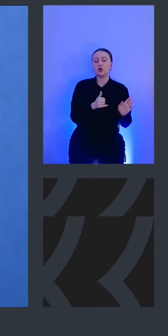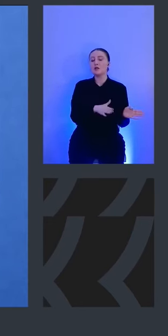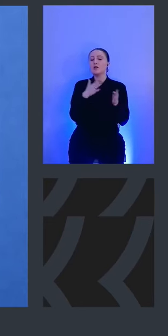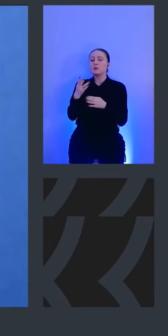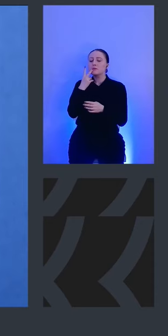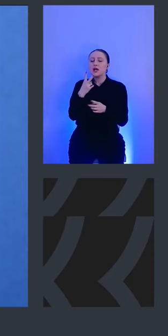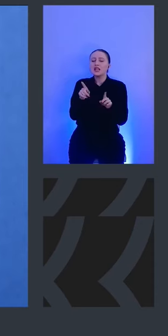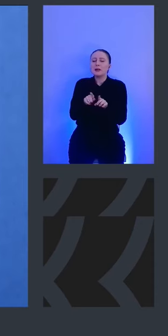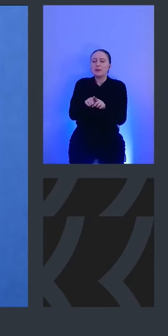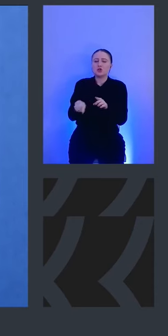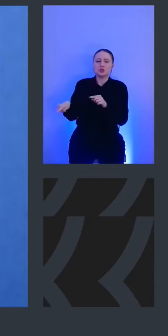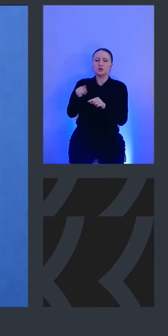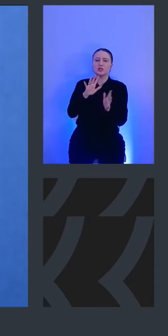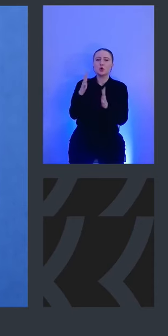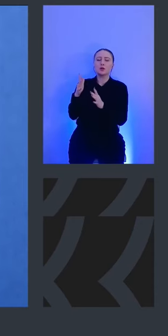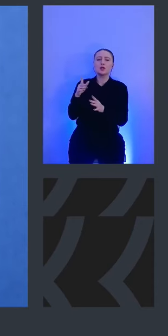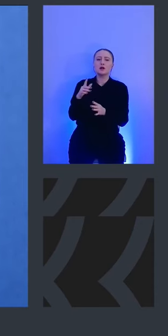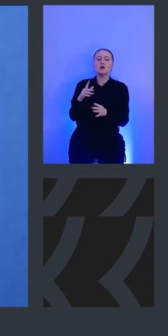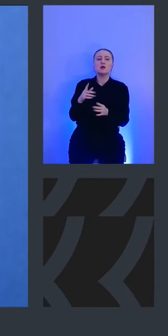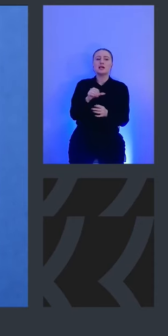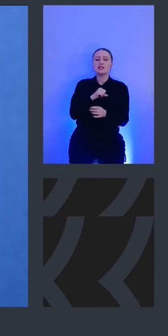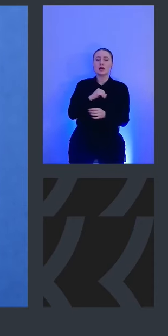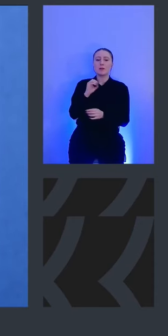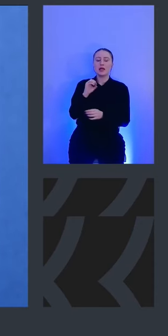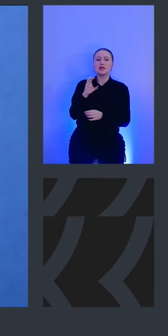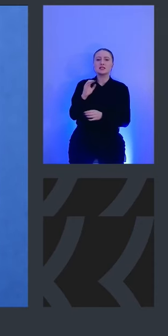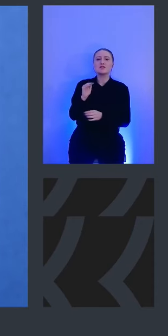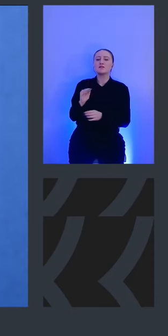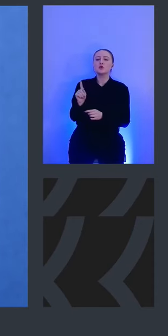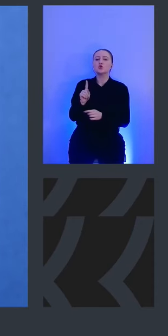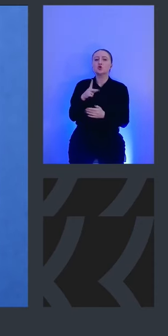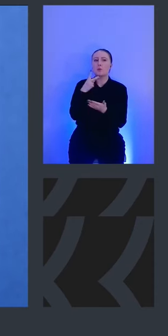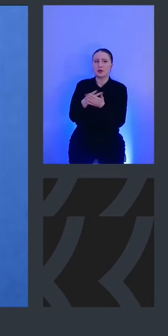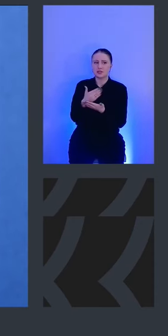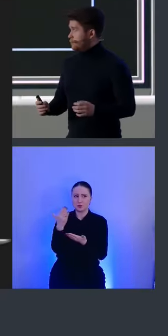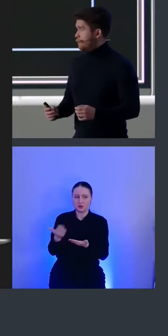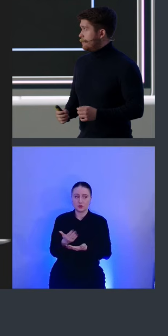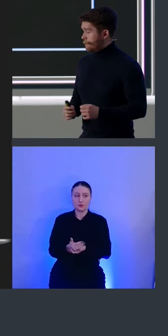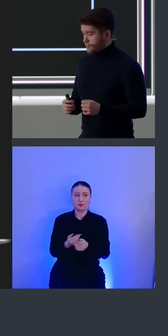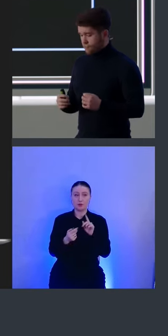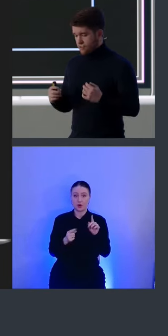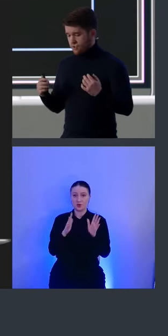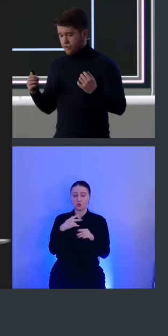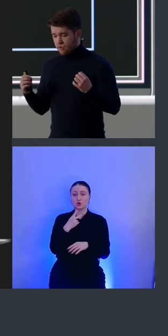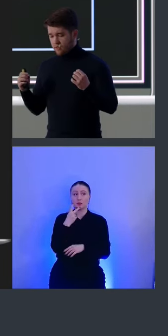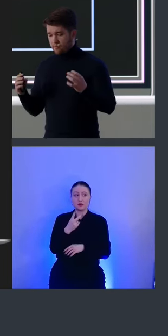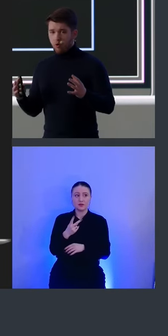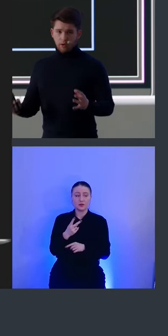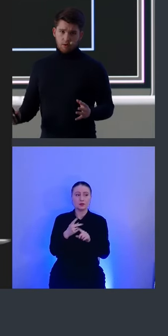на типичное событие, то есть что, собственно, продуцирует сам ESF. В данном случае мы видим